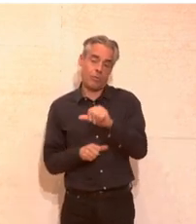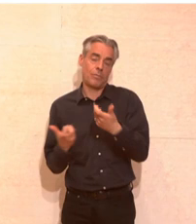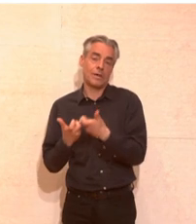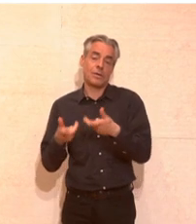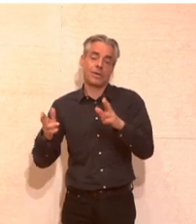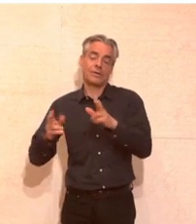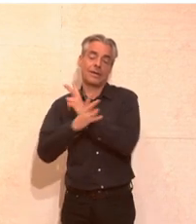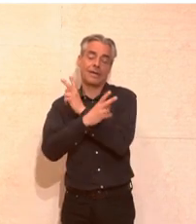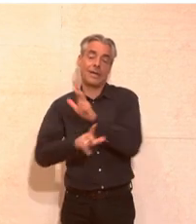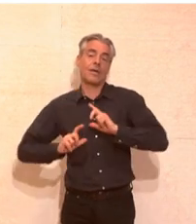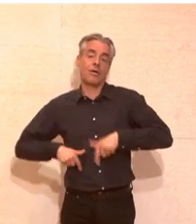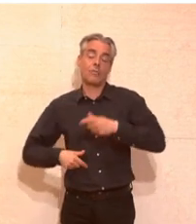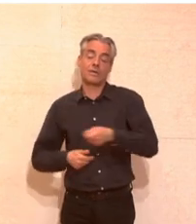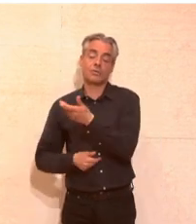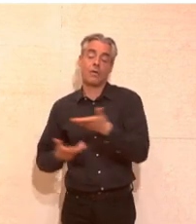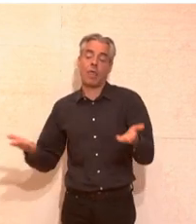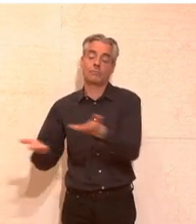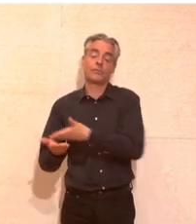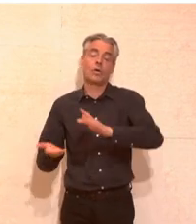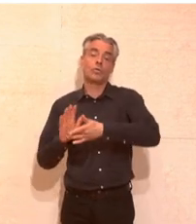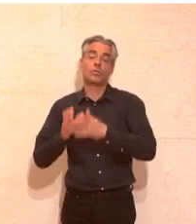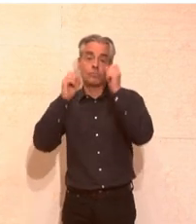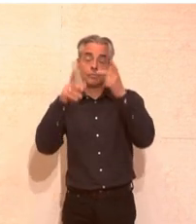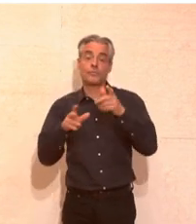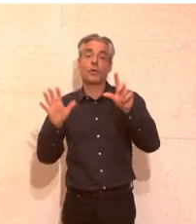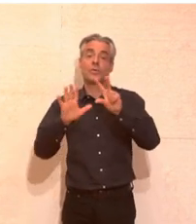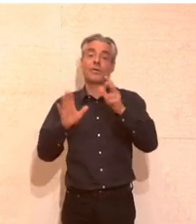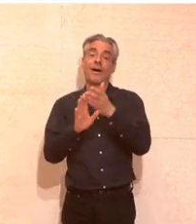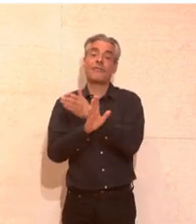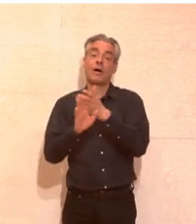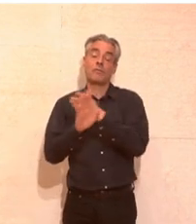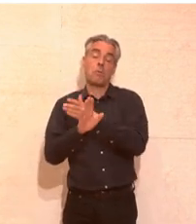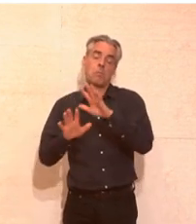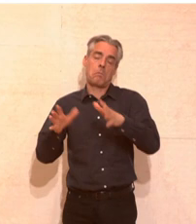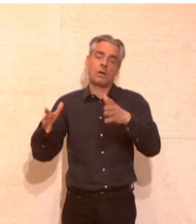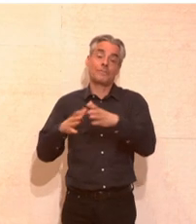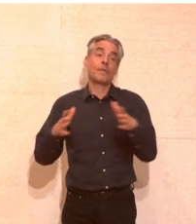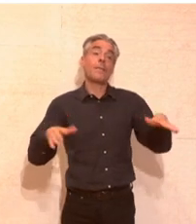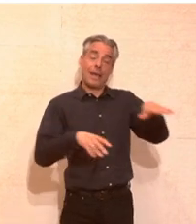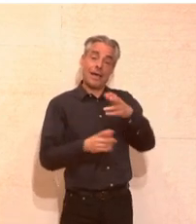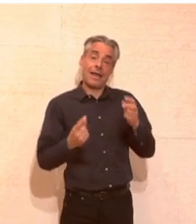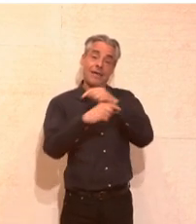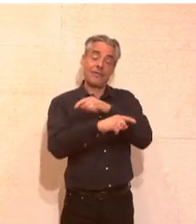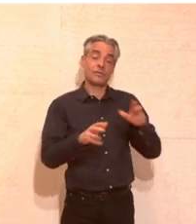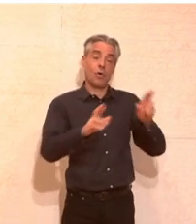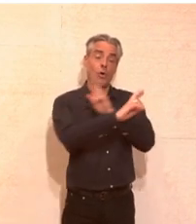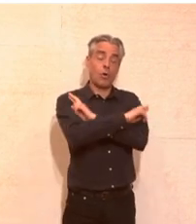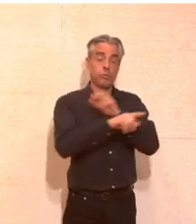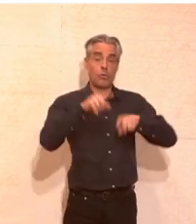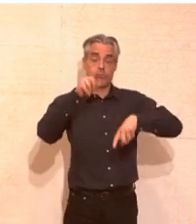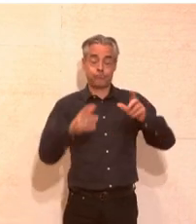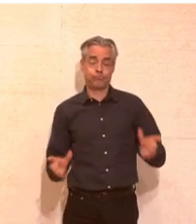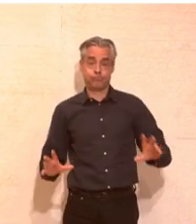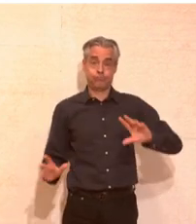période d'école, évidemment, tout le monde se lève avant 8 heures, hein, pratiquement. Mais qu'en période de repos, alors là, il y a un